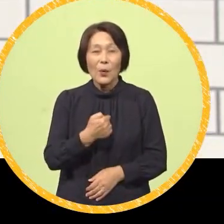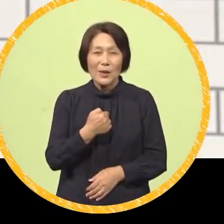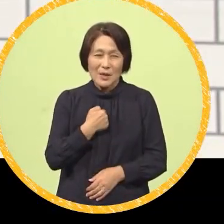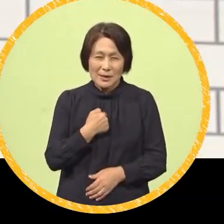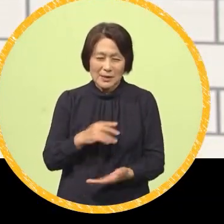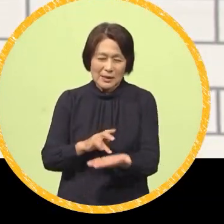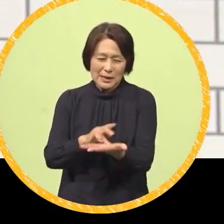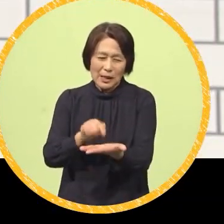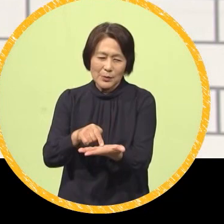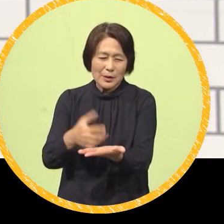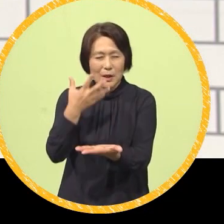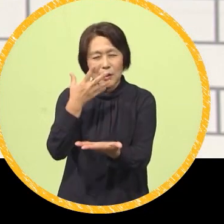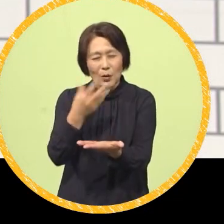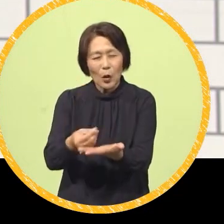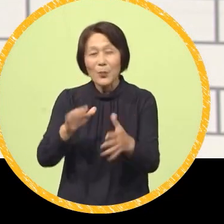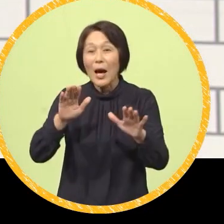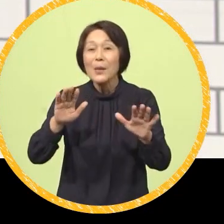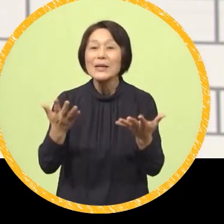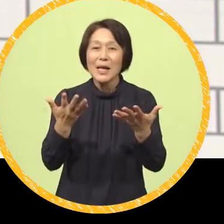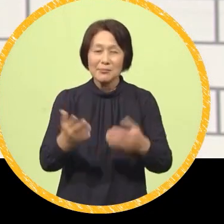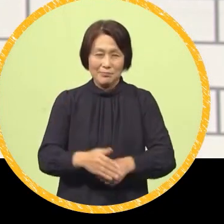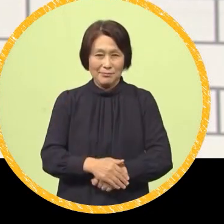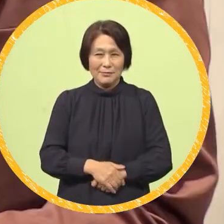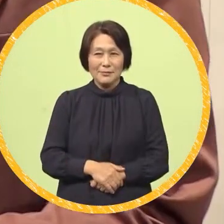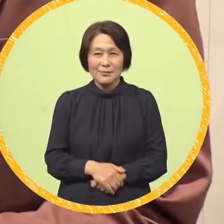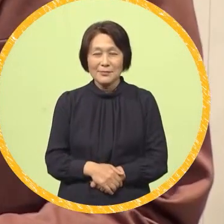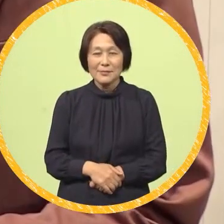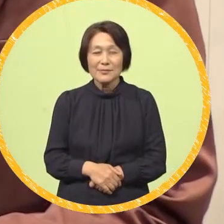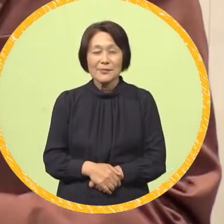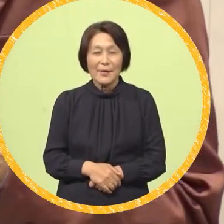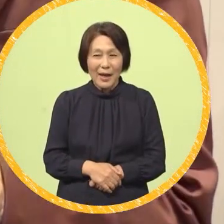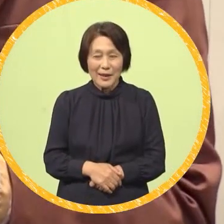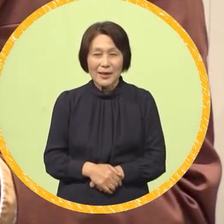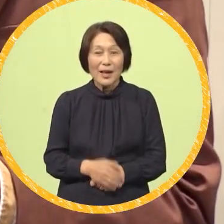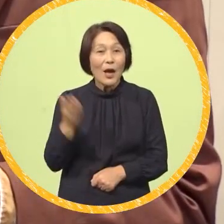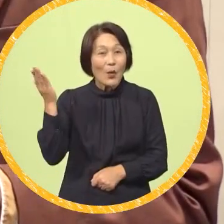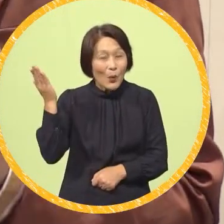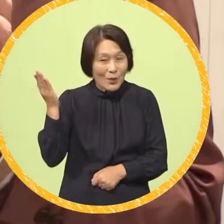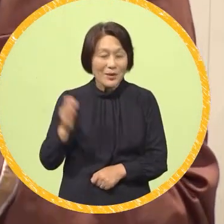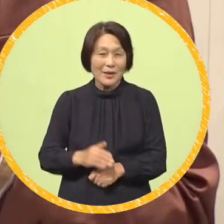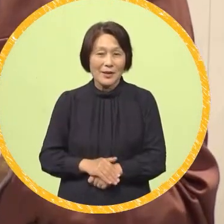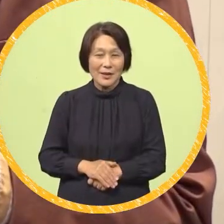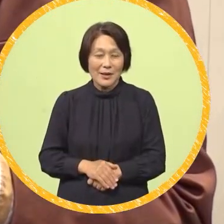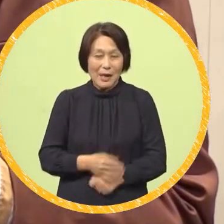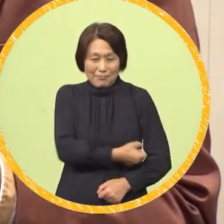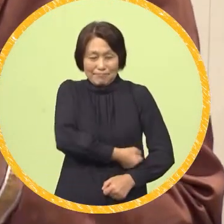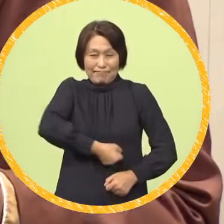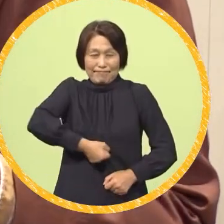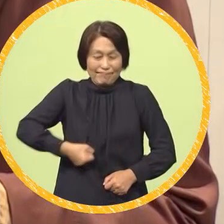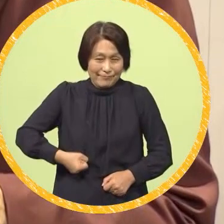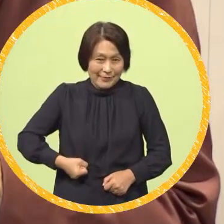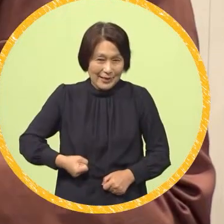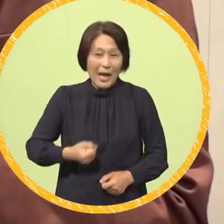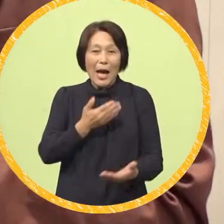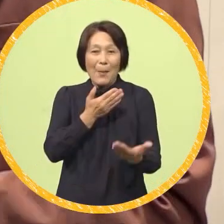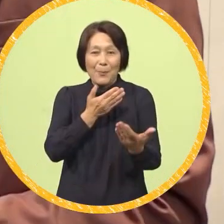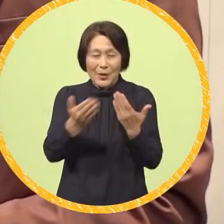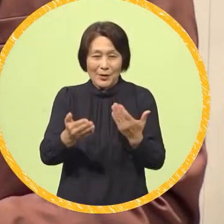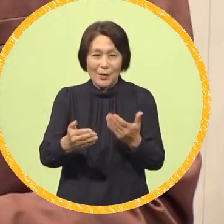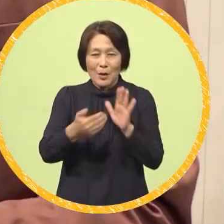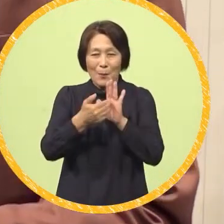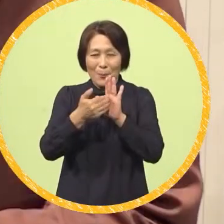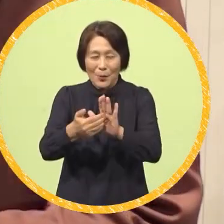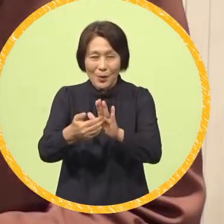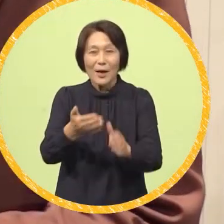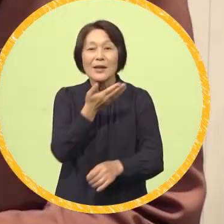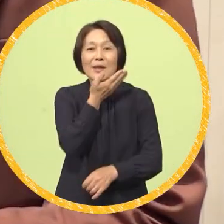私薬物には興味ありません。 はい、こんな風にですね、うん、勇気を出して明確に意思を示す